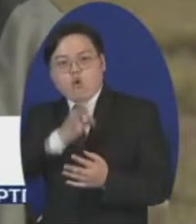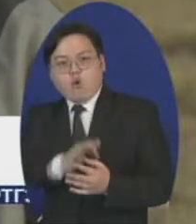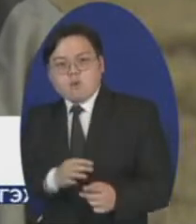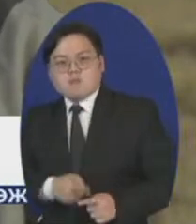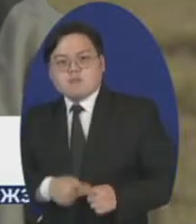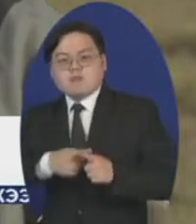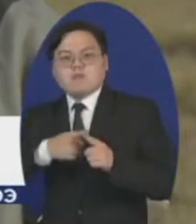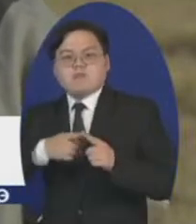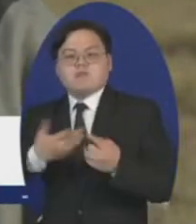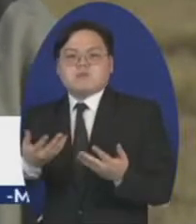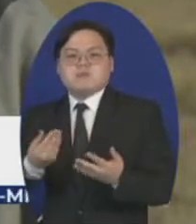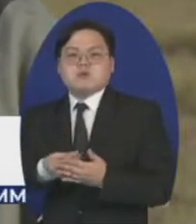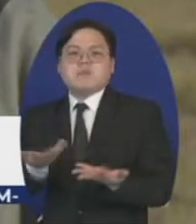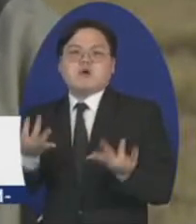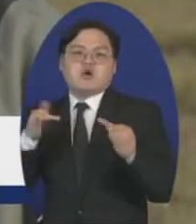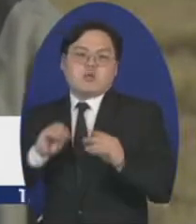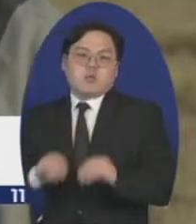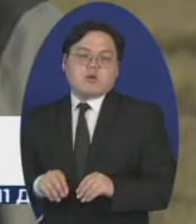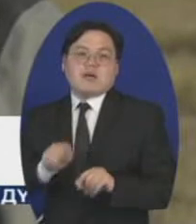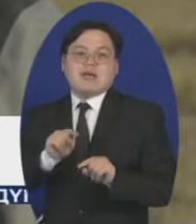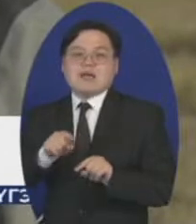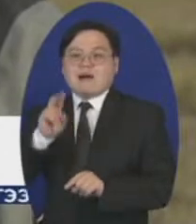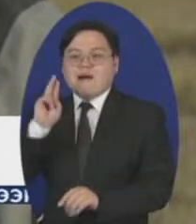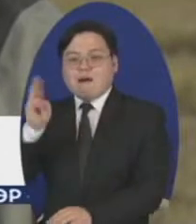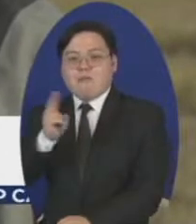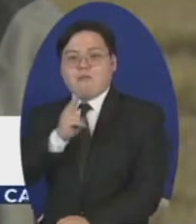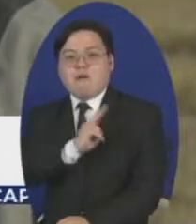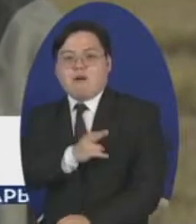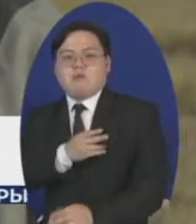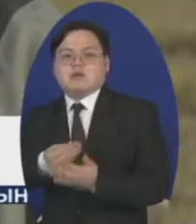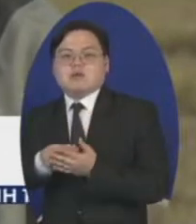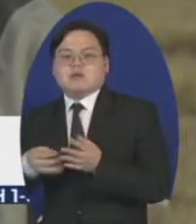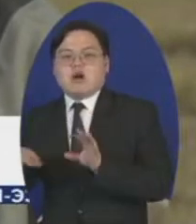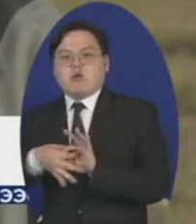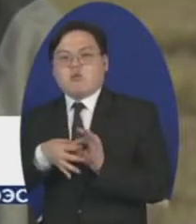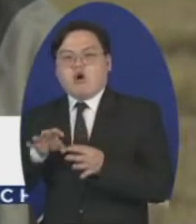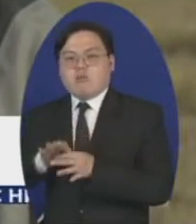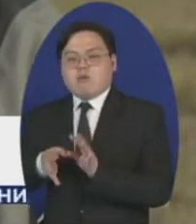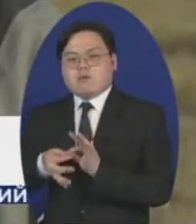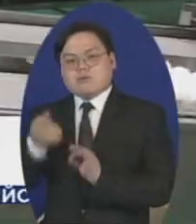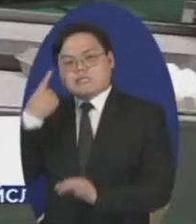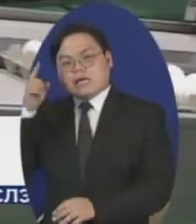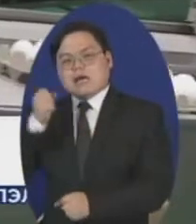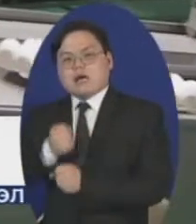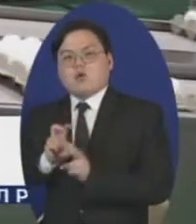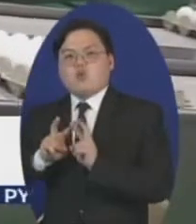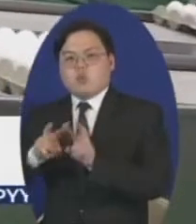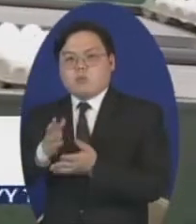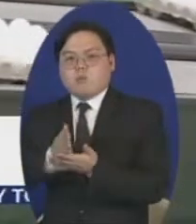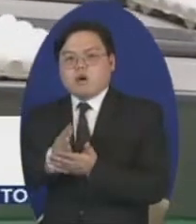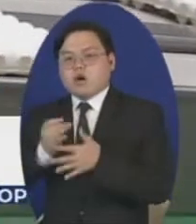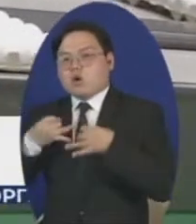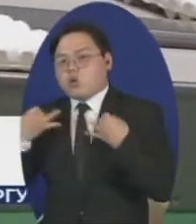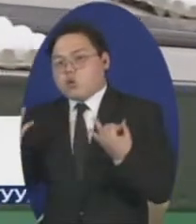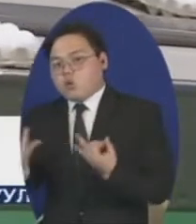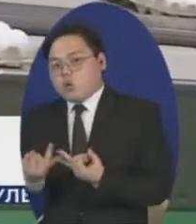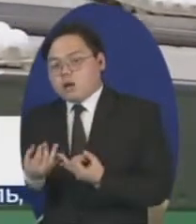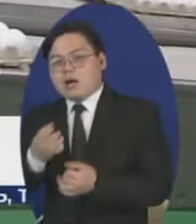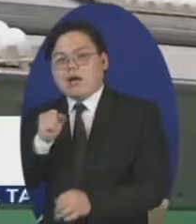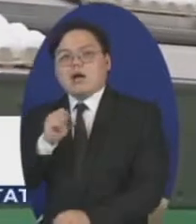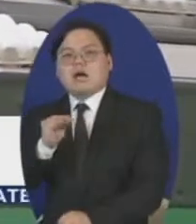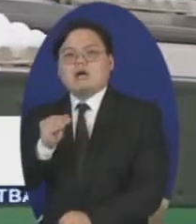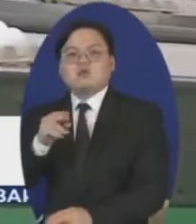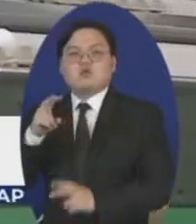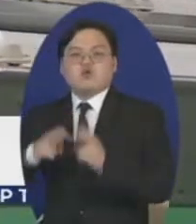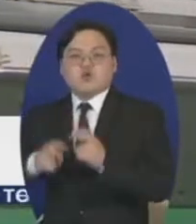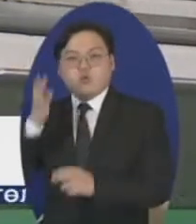тухай асуудал байна. За энэ дээр бол манай энэ компаниуд бас нэлээ их ихэнх санаачлал гаргаж ажиллаж байгаа. Улсын хурлаас аж үйлдвэрийн